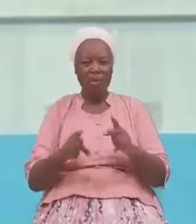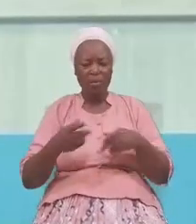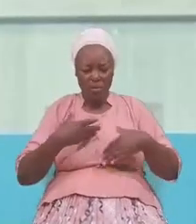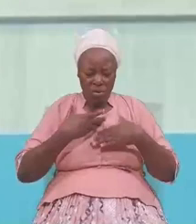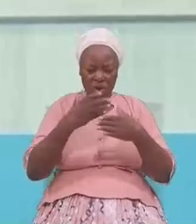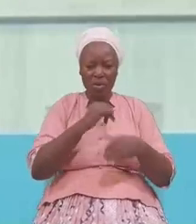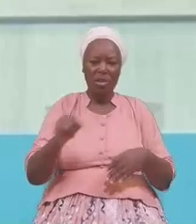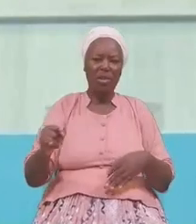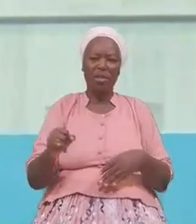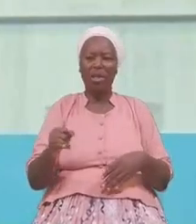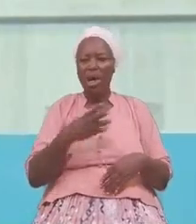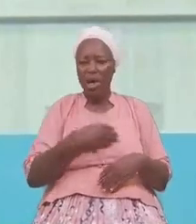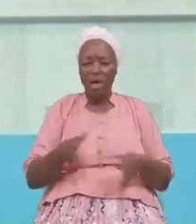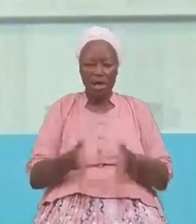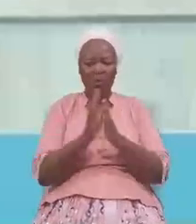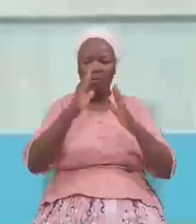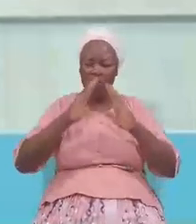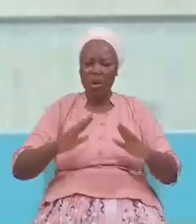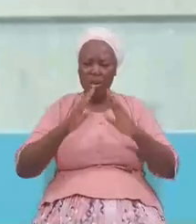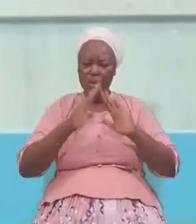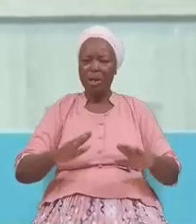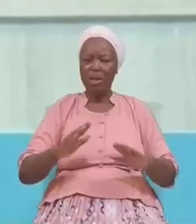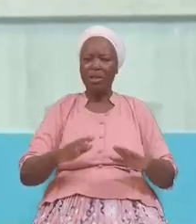fait est. Un homme